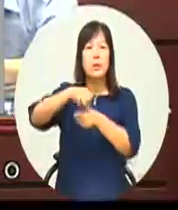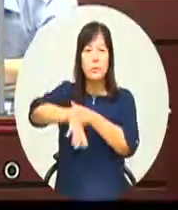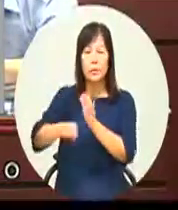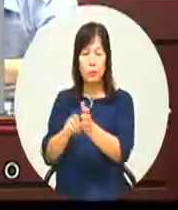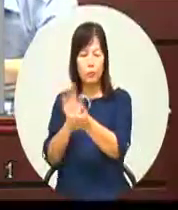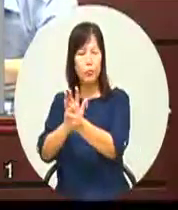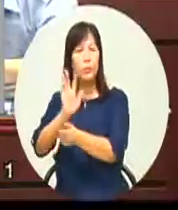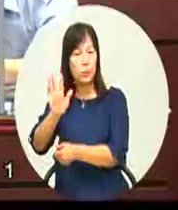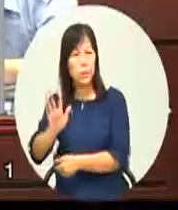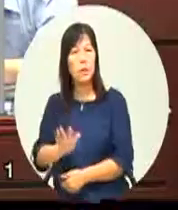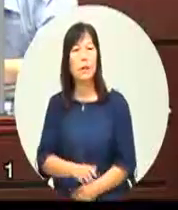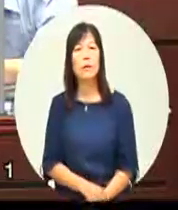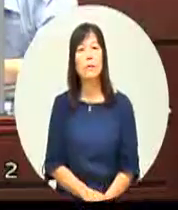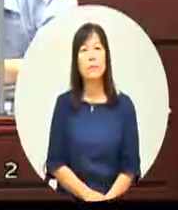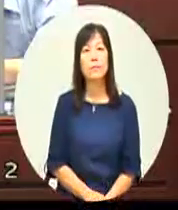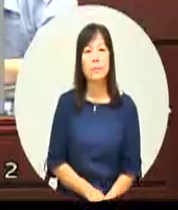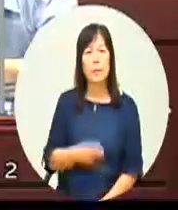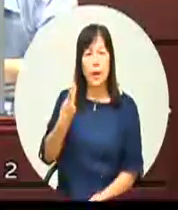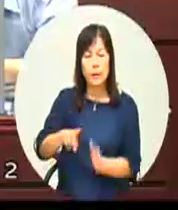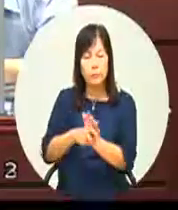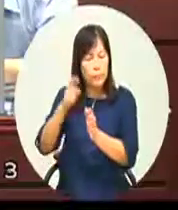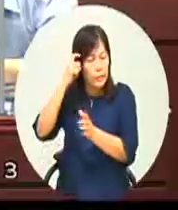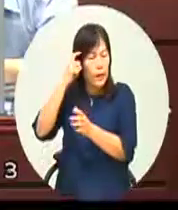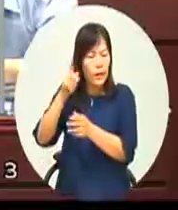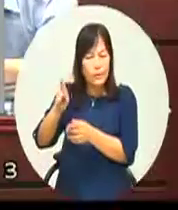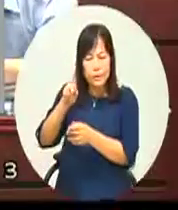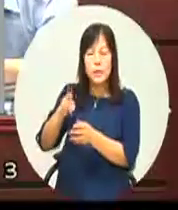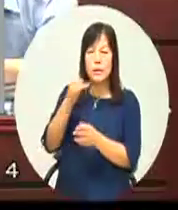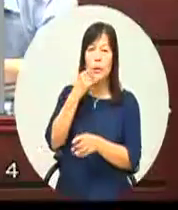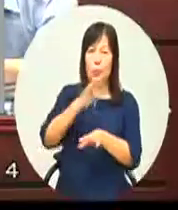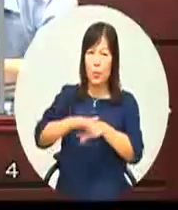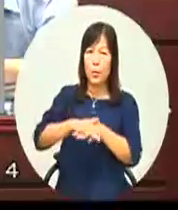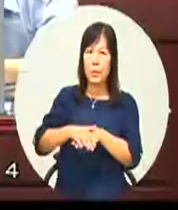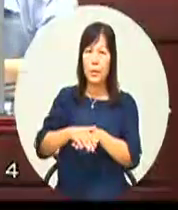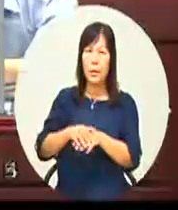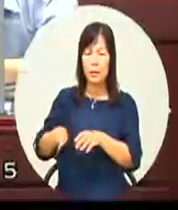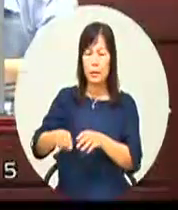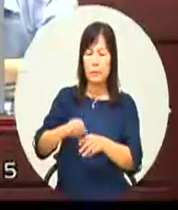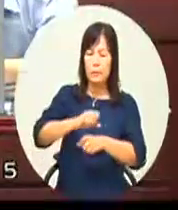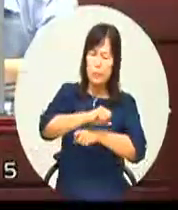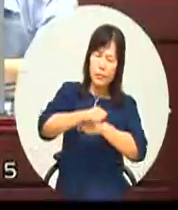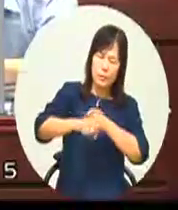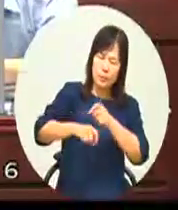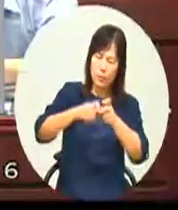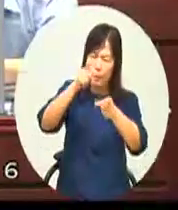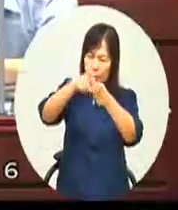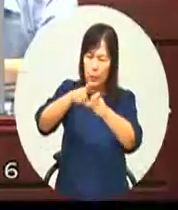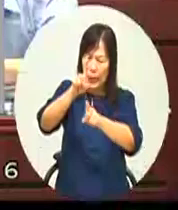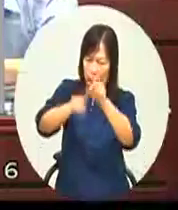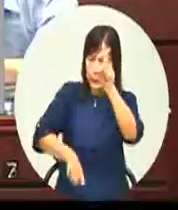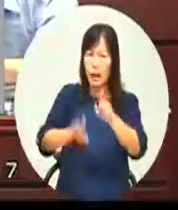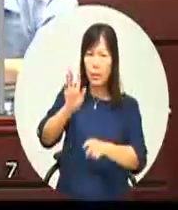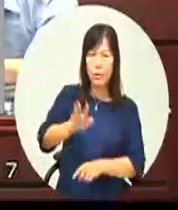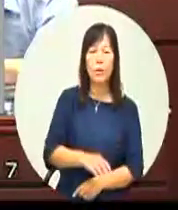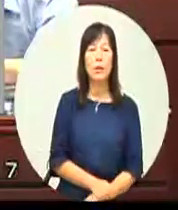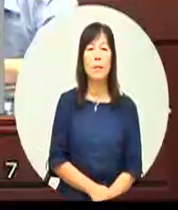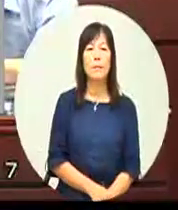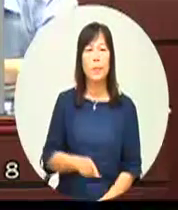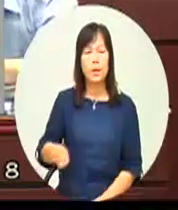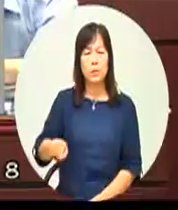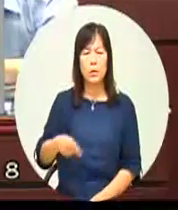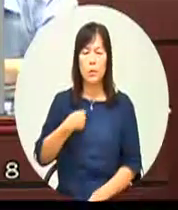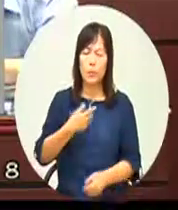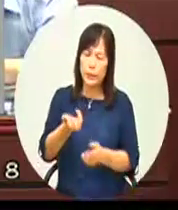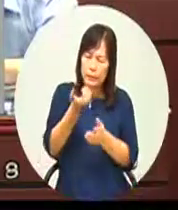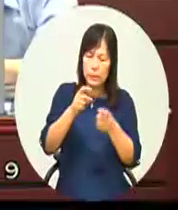服务，甚至会让他们想要去使用，所以这个是很大的动机上的差别。那这个部分我们其实也有去做过一些